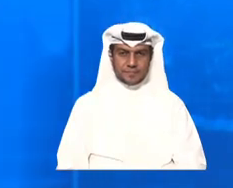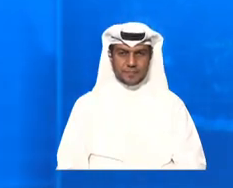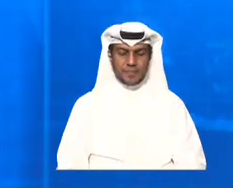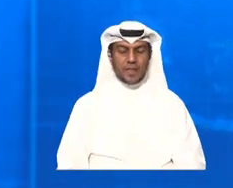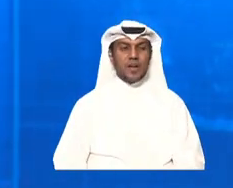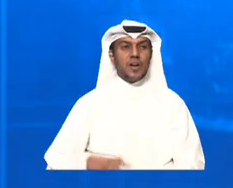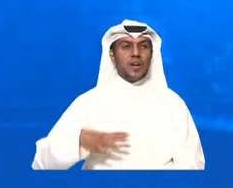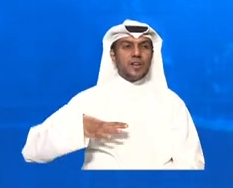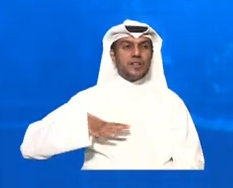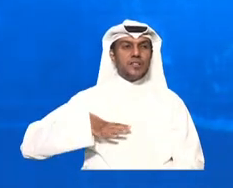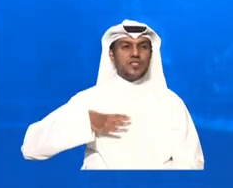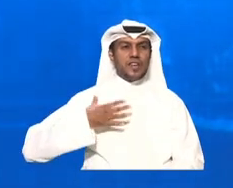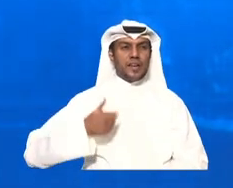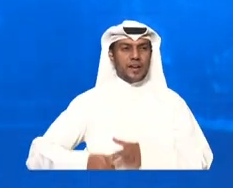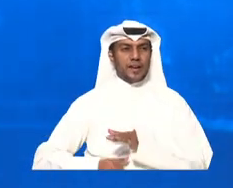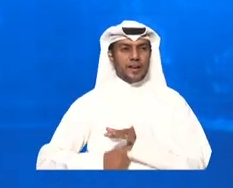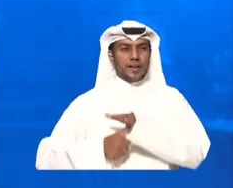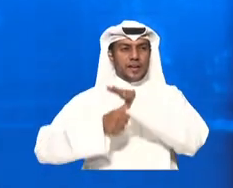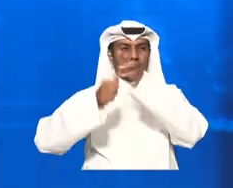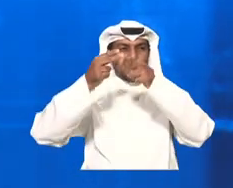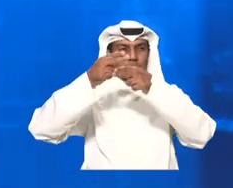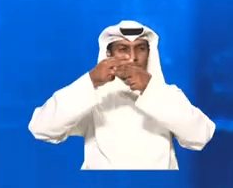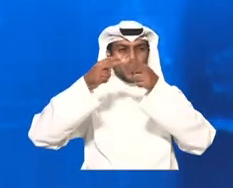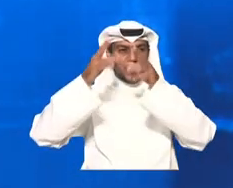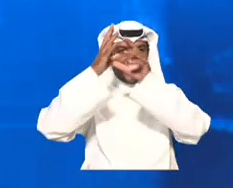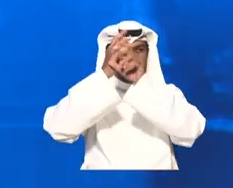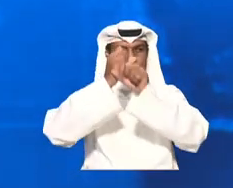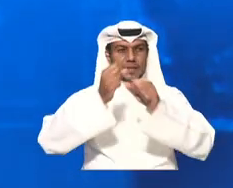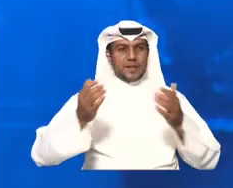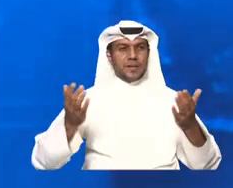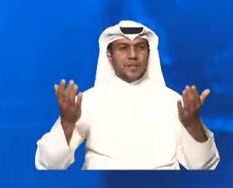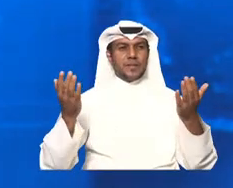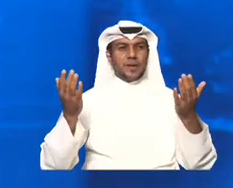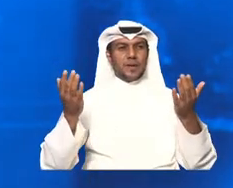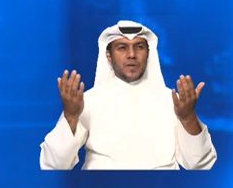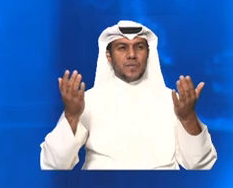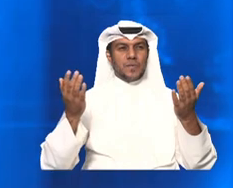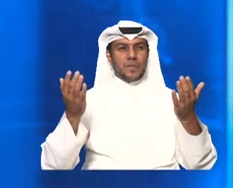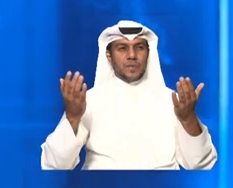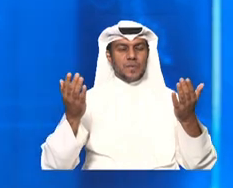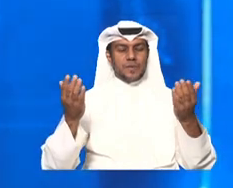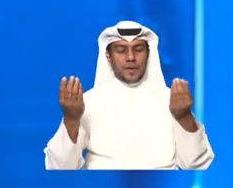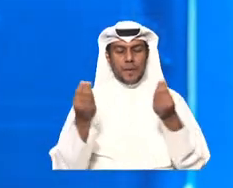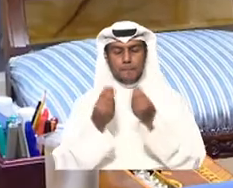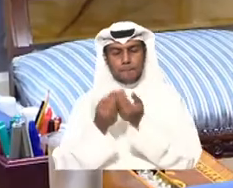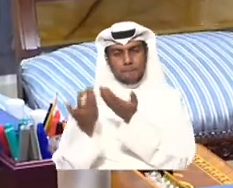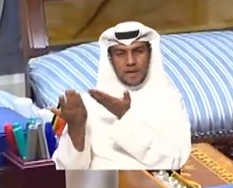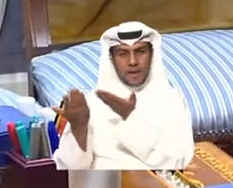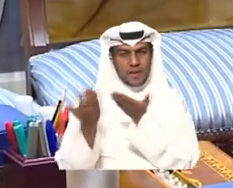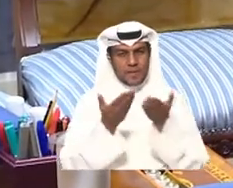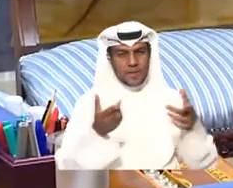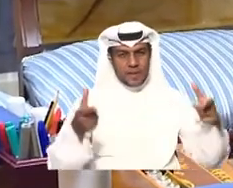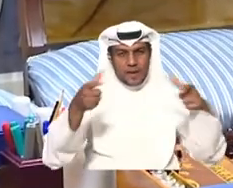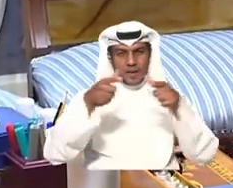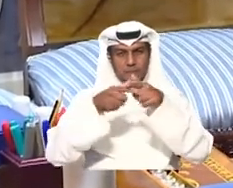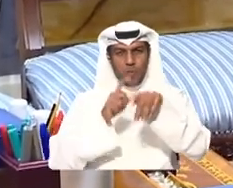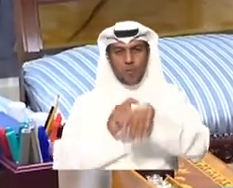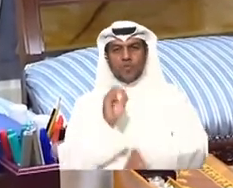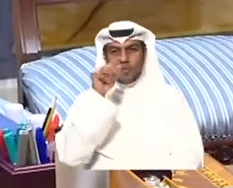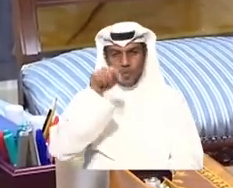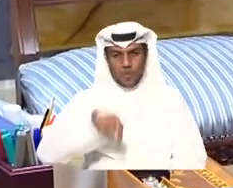استقبل حضرة صاحب السمو أمير البلاد الشيخ نواف الأحمد الجابر الصباح حفظه الله ورعاه بقصر بيان صباح